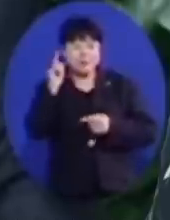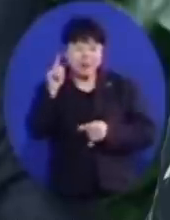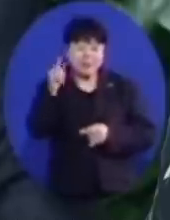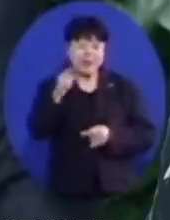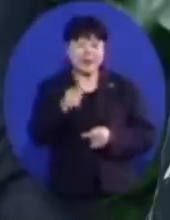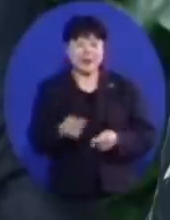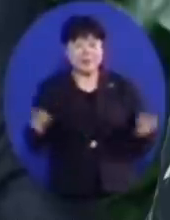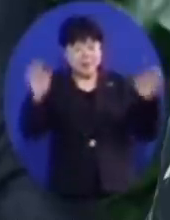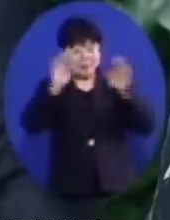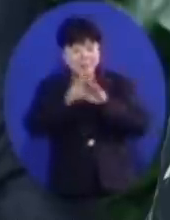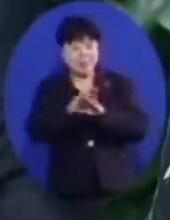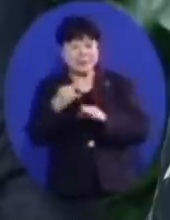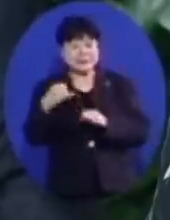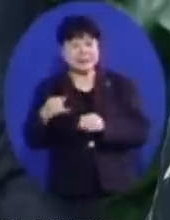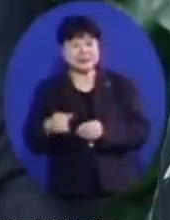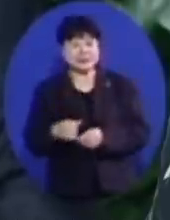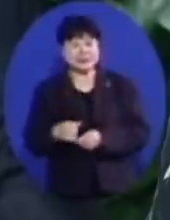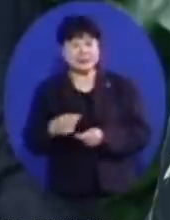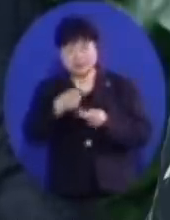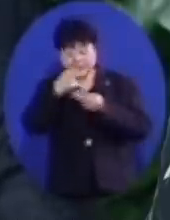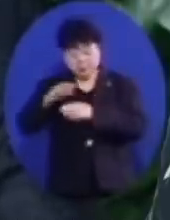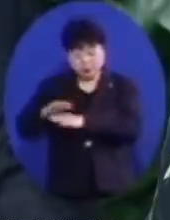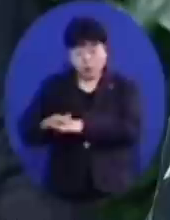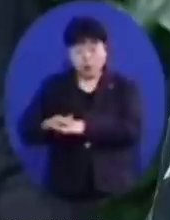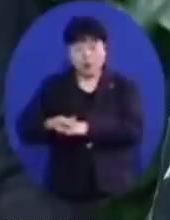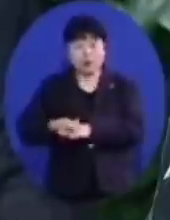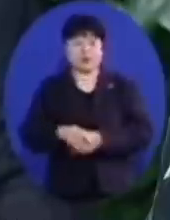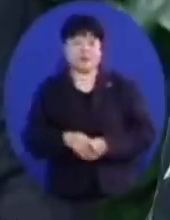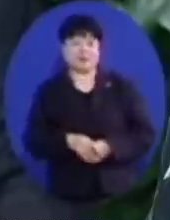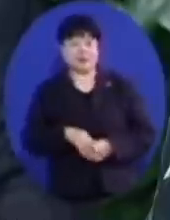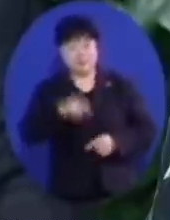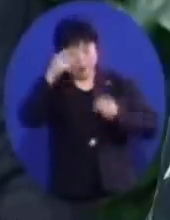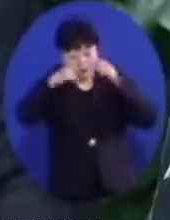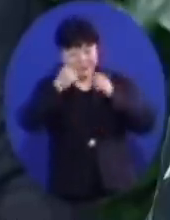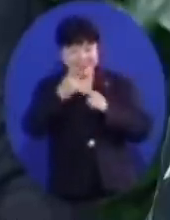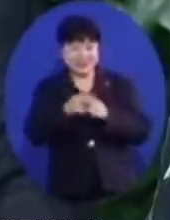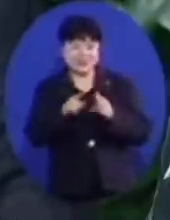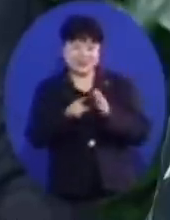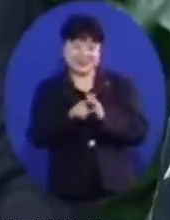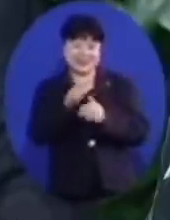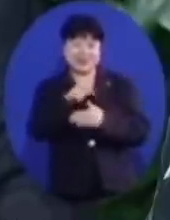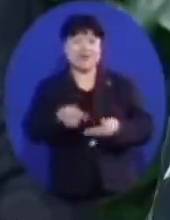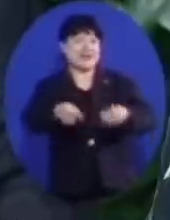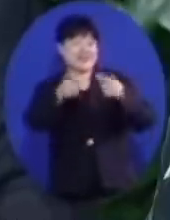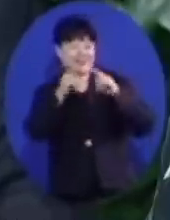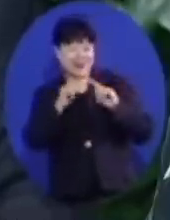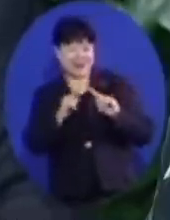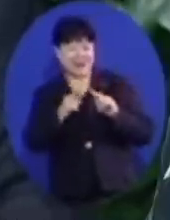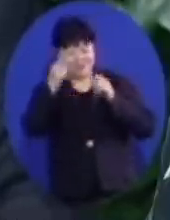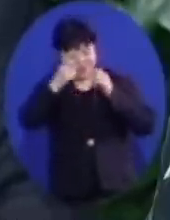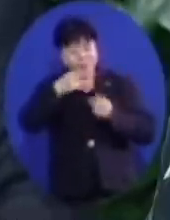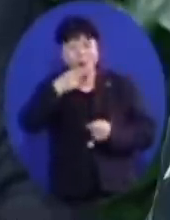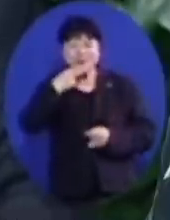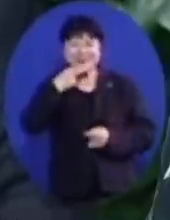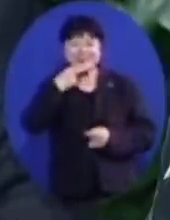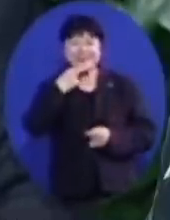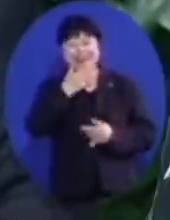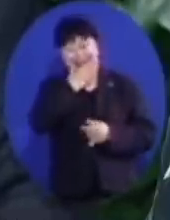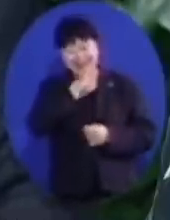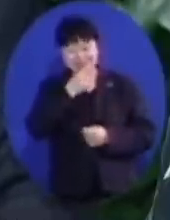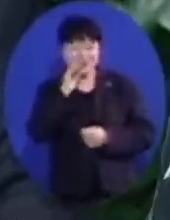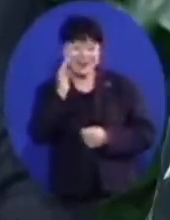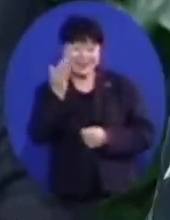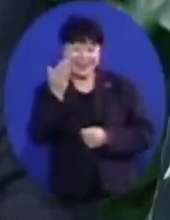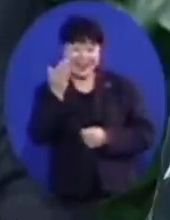매일같이 밤이면 애들 잠지에 놓고 울었는데 이제는 예수님의 마음속에 들어와서 울지 않게 되고 행복하게